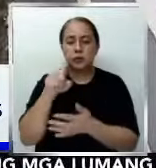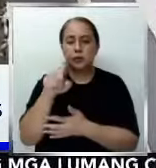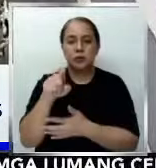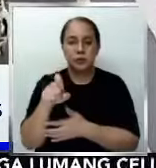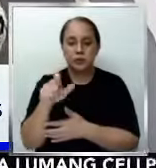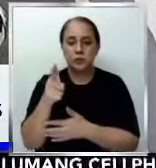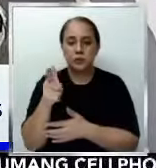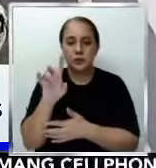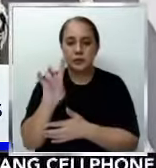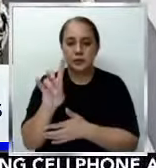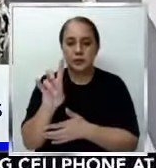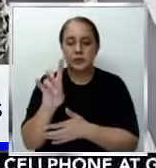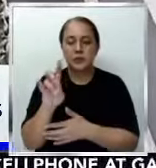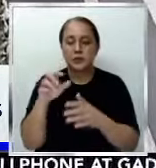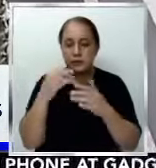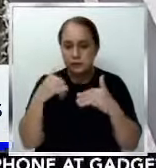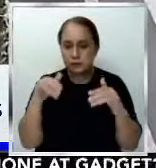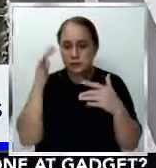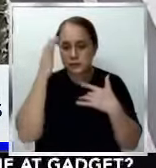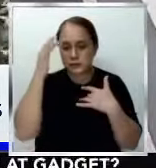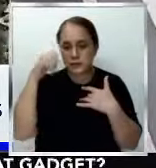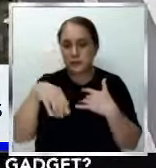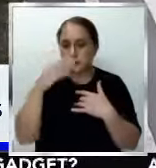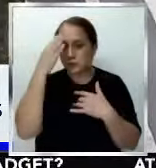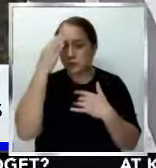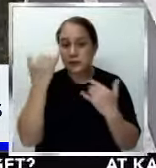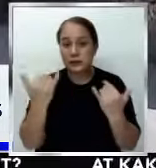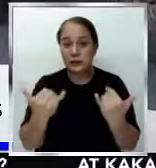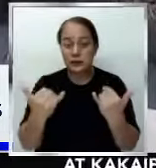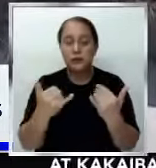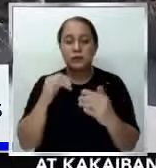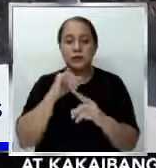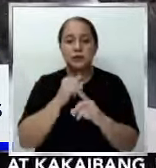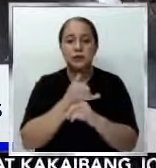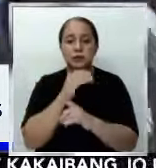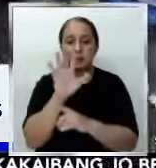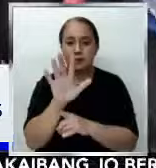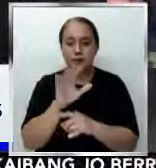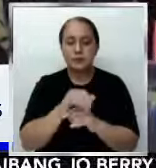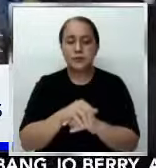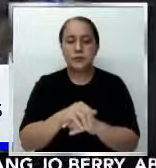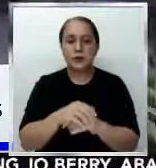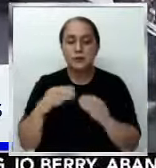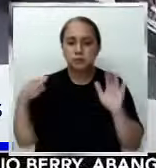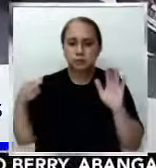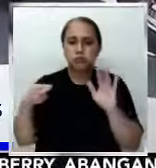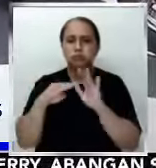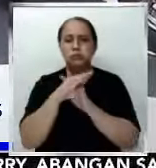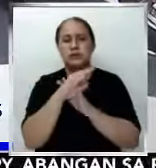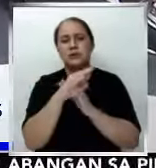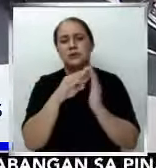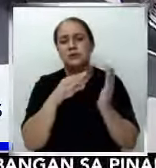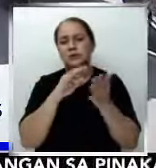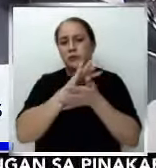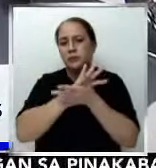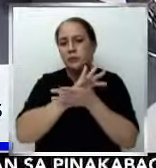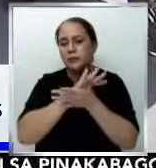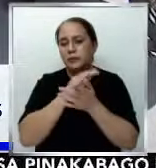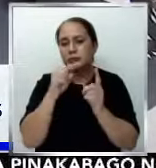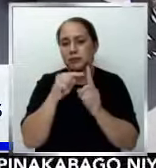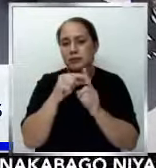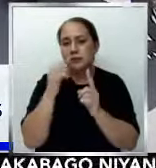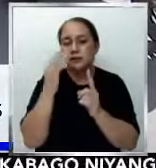1,127 ang active cases dito sa Bulacan ngayong araw, January 5. Biglang akyat ang bilang ng COVID positive kumpara sa wala